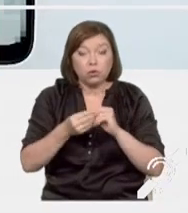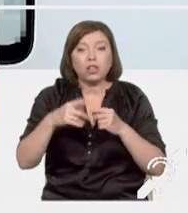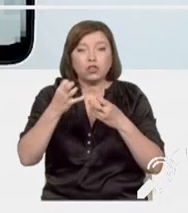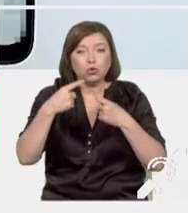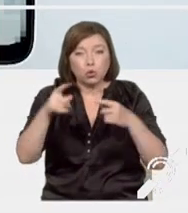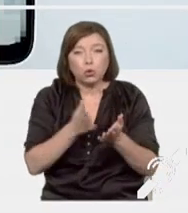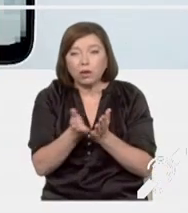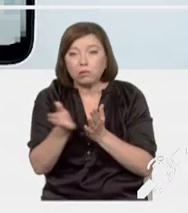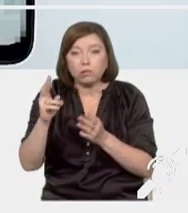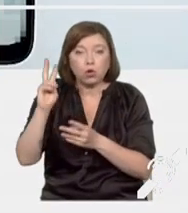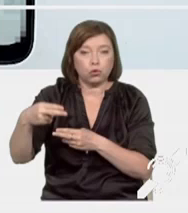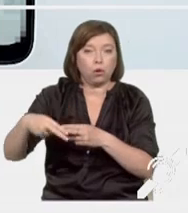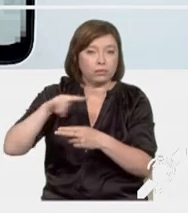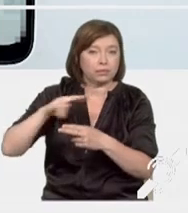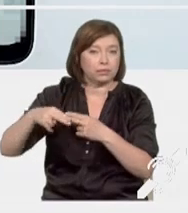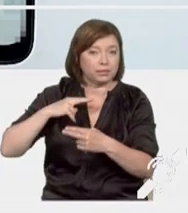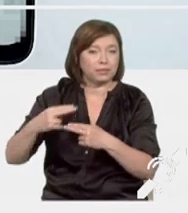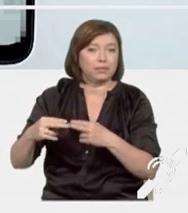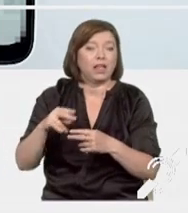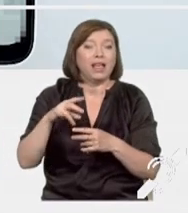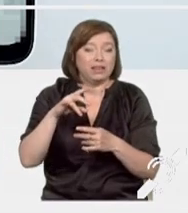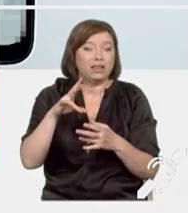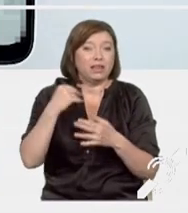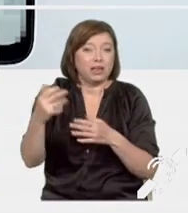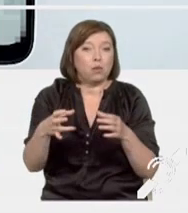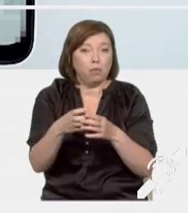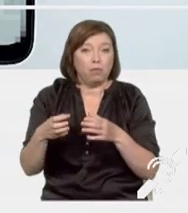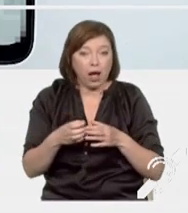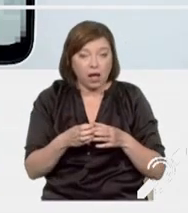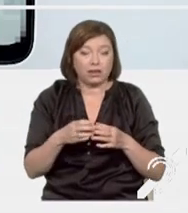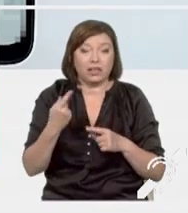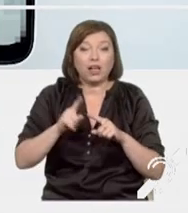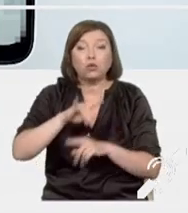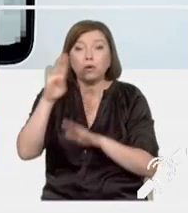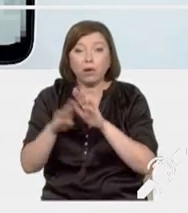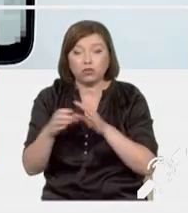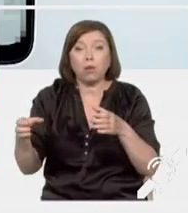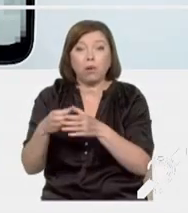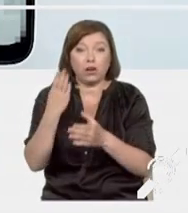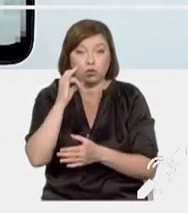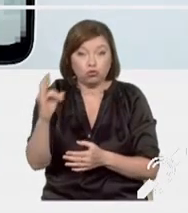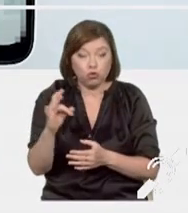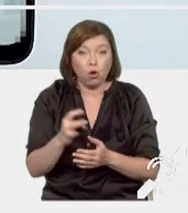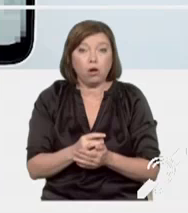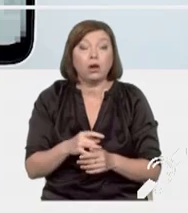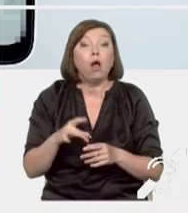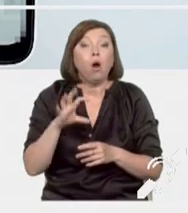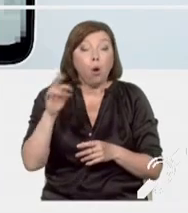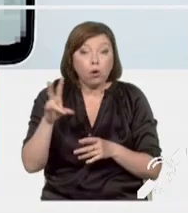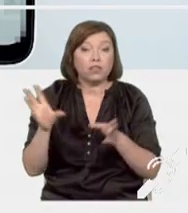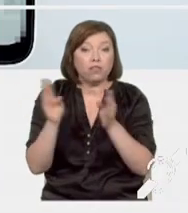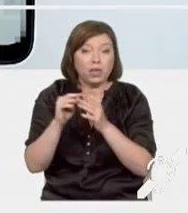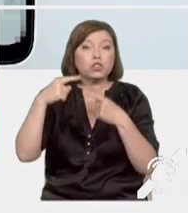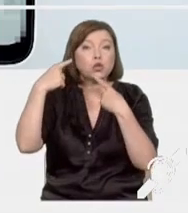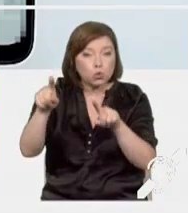altor căi ilegale de finanțare din surse tenebre a partidelor politice afiliate oligarhului fugar Ilan Șor, acesta împreună cu